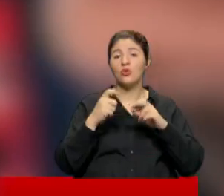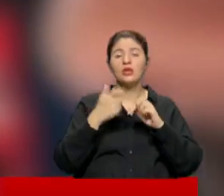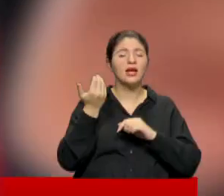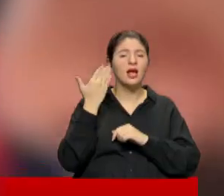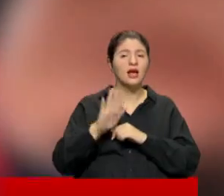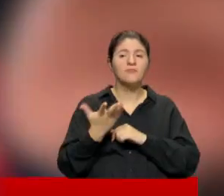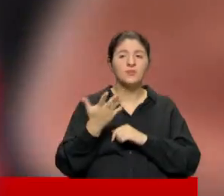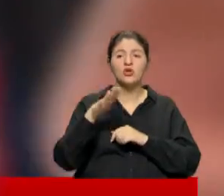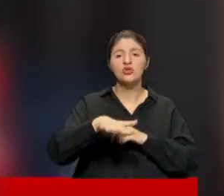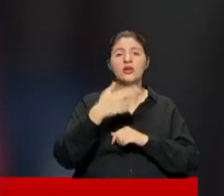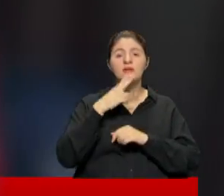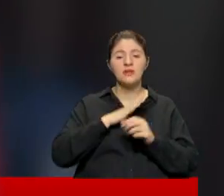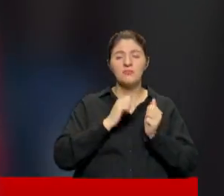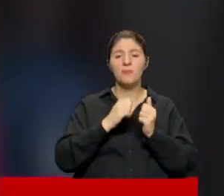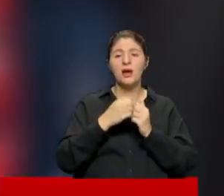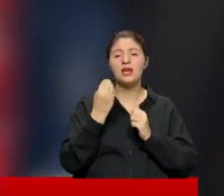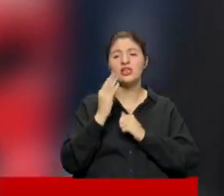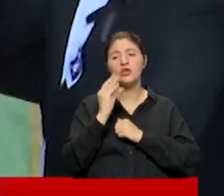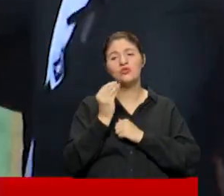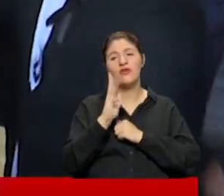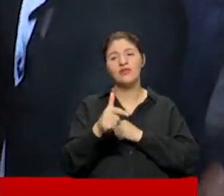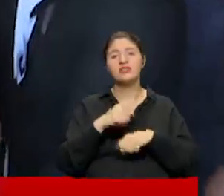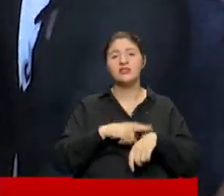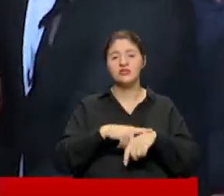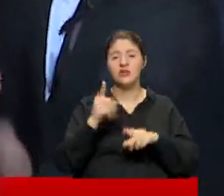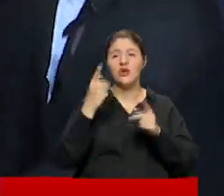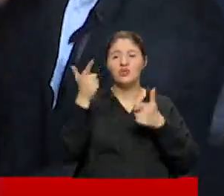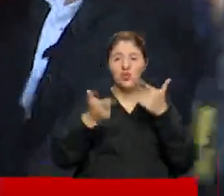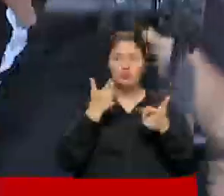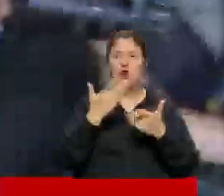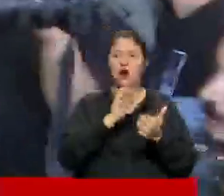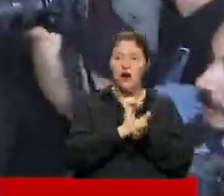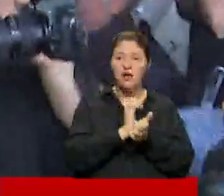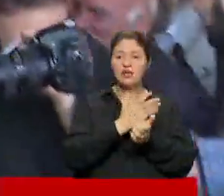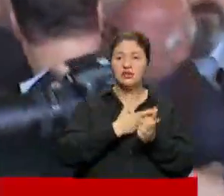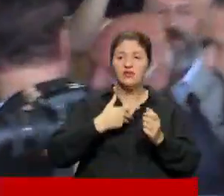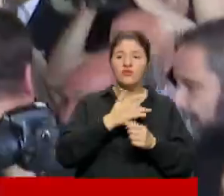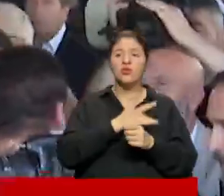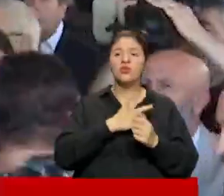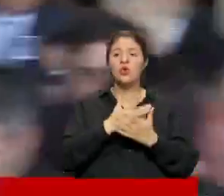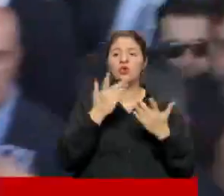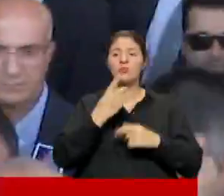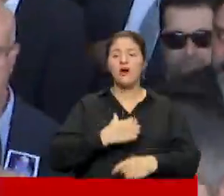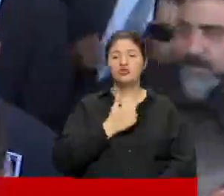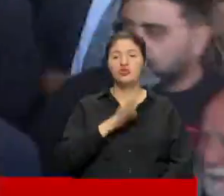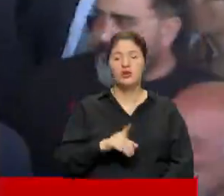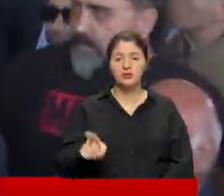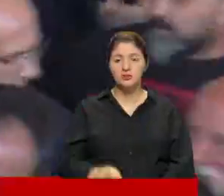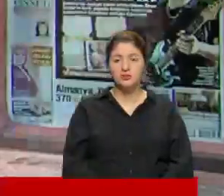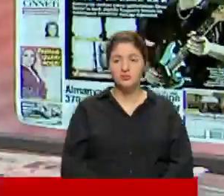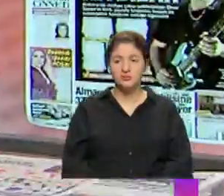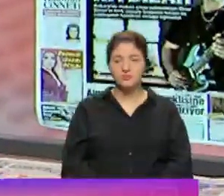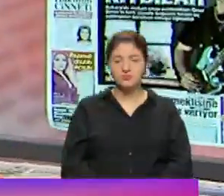geriye küçük kızıyla geçirdiği güzel vakitlerin görüntüsü ailesinin sevenlerinin yüreğinde ise kocaman bir acı